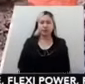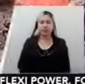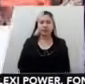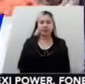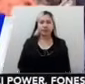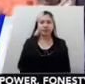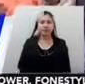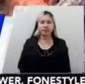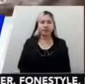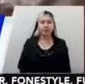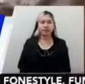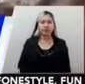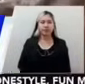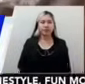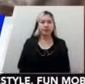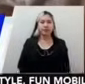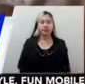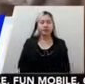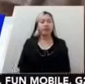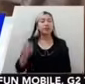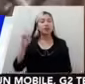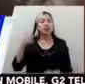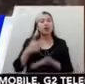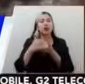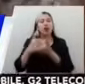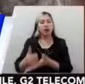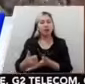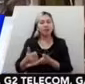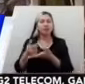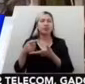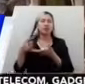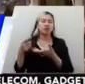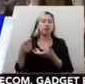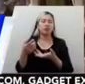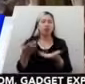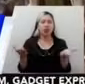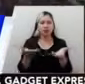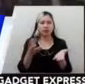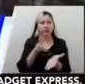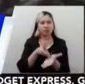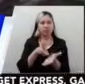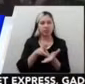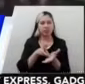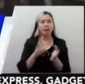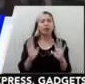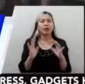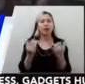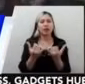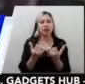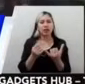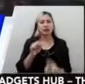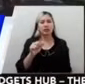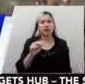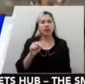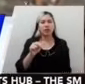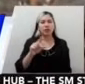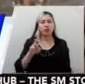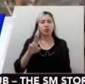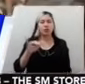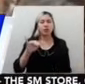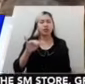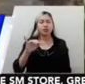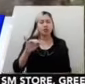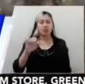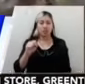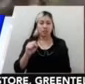Tulong-tulong ang mga rescuer na ito sa Sitio Upper Banaba, Barangay San Luis, Antipolo. Sa pagragasa kasi ng tubig, natangay hindi lang